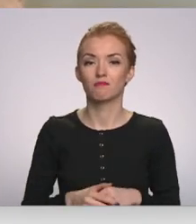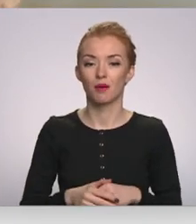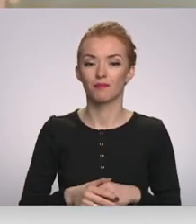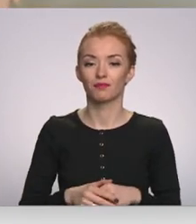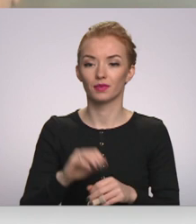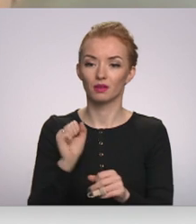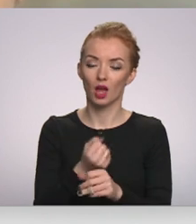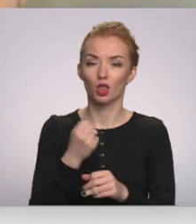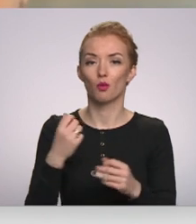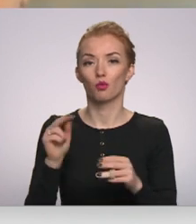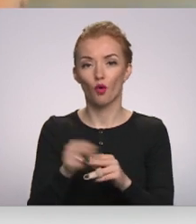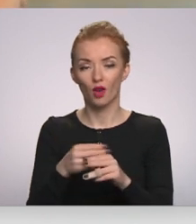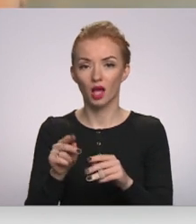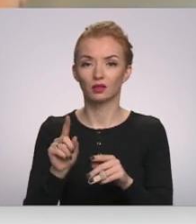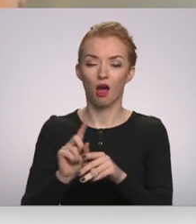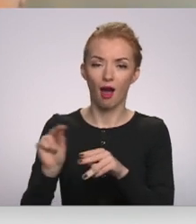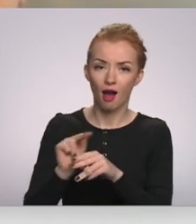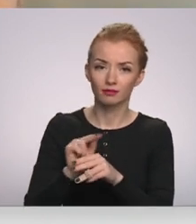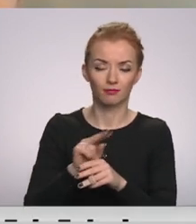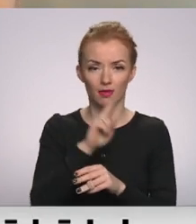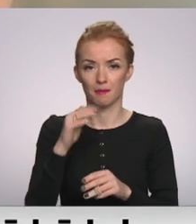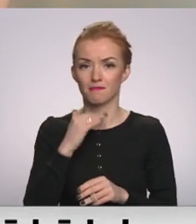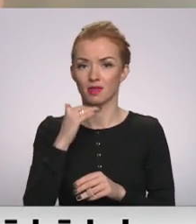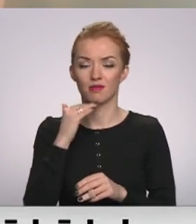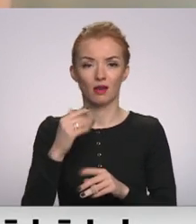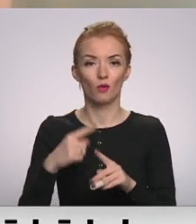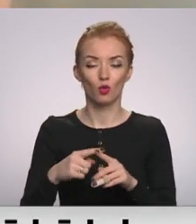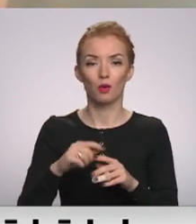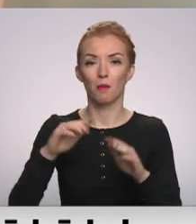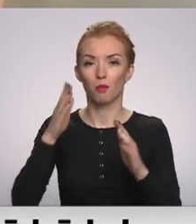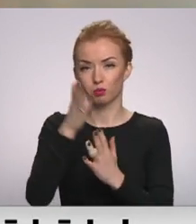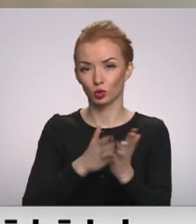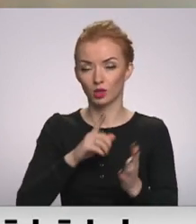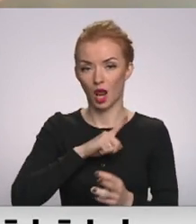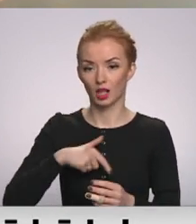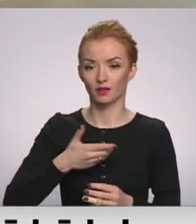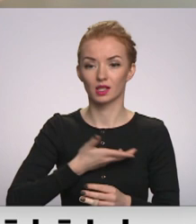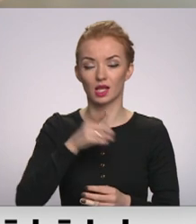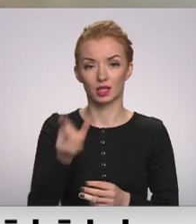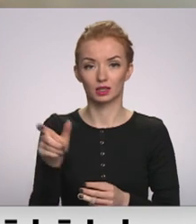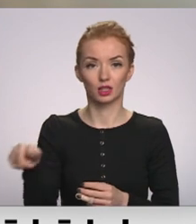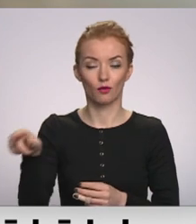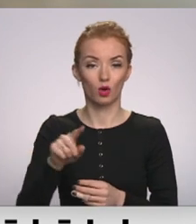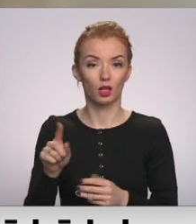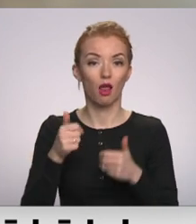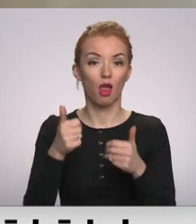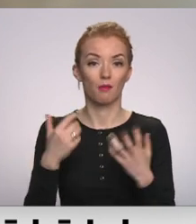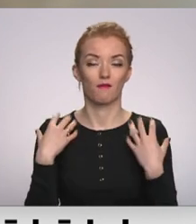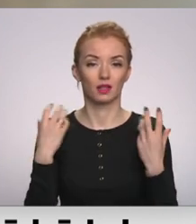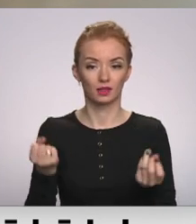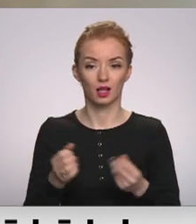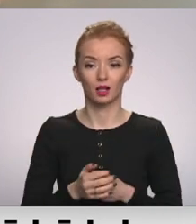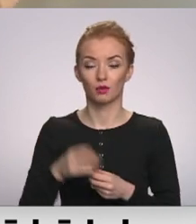profilaksai, gan ārstniecībai nepietiekam. Un mazāk nekā pusei Latvijas iedzīvotāju ir laba veselība.